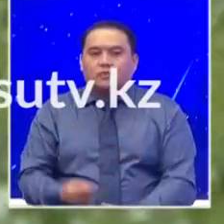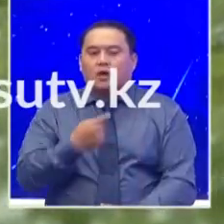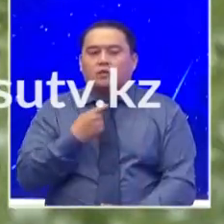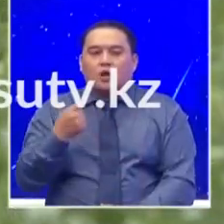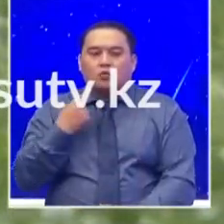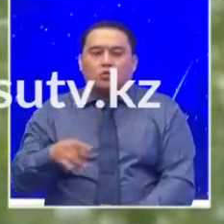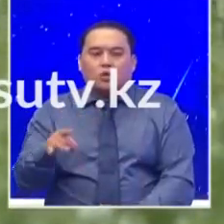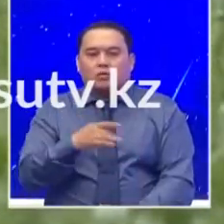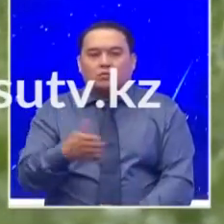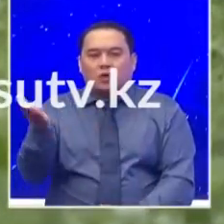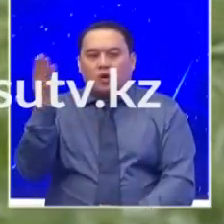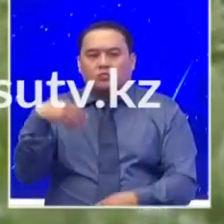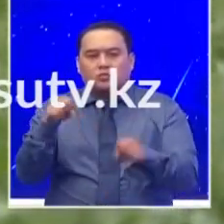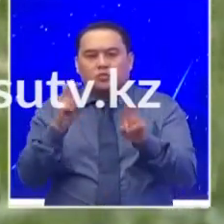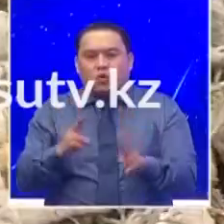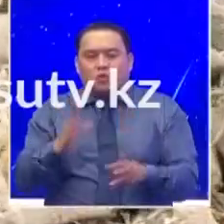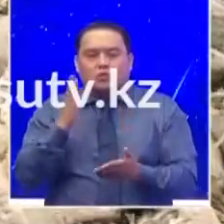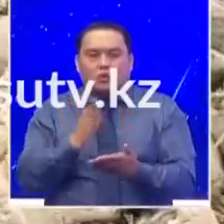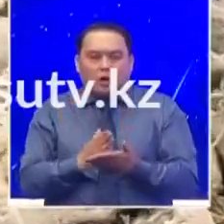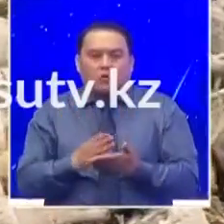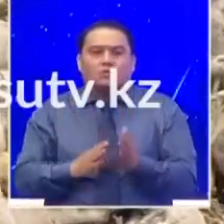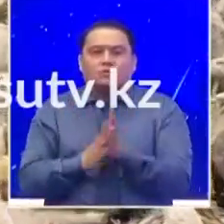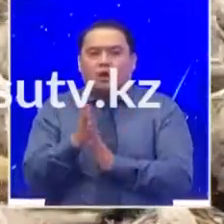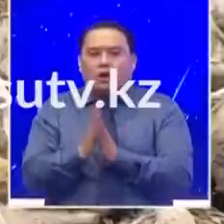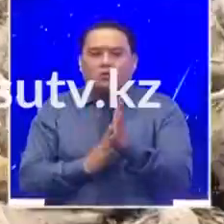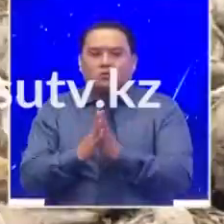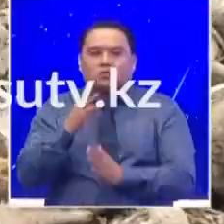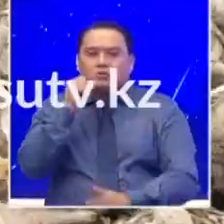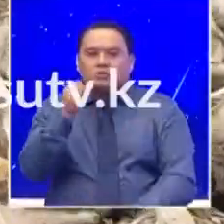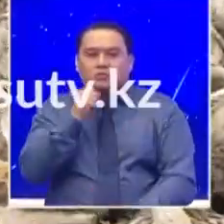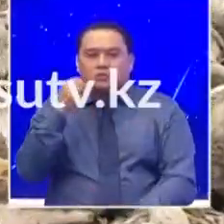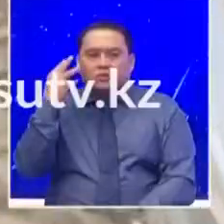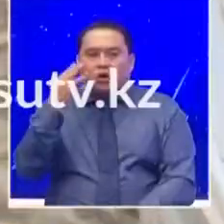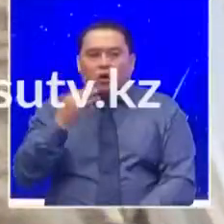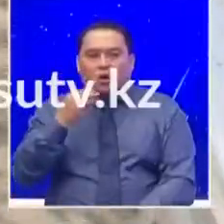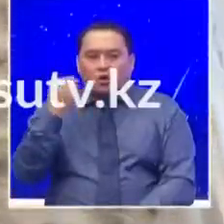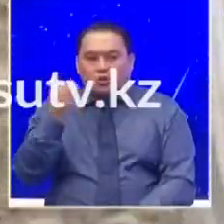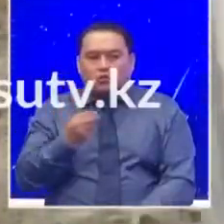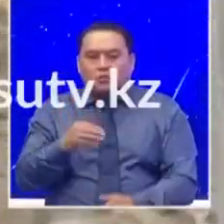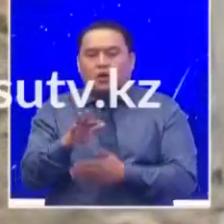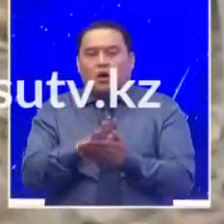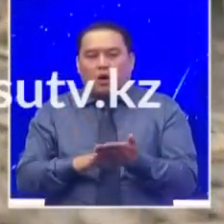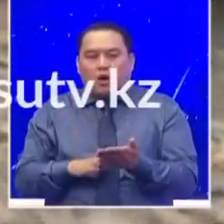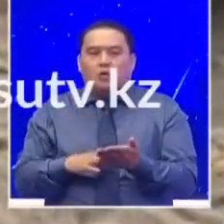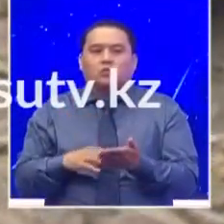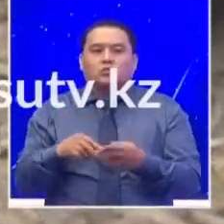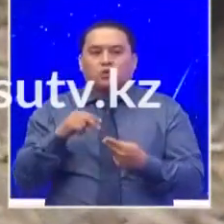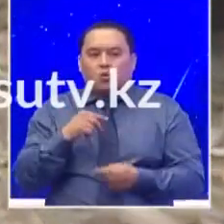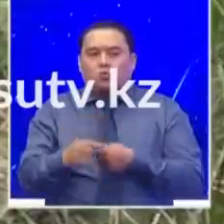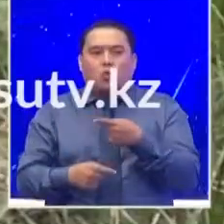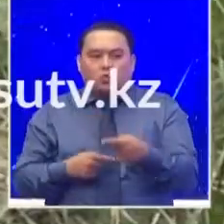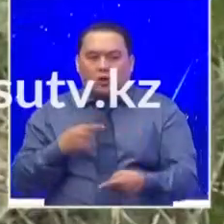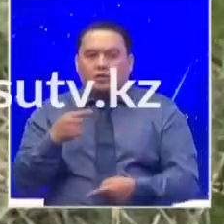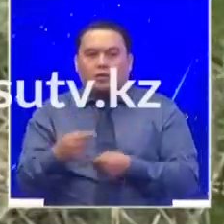Талдыкурганский регион с давних пор специализируется на возделывании сахарной свеклы. Здесь выращивание сладкой культуры продолжается от одной трудовой династии к